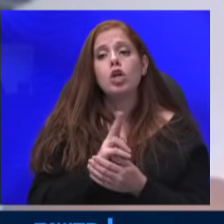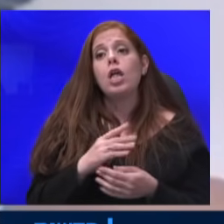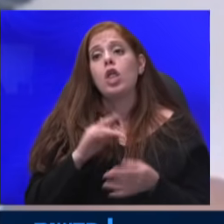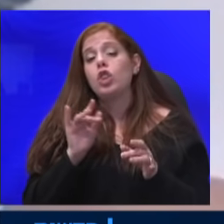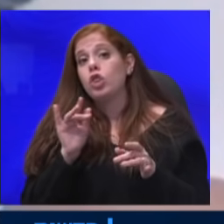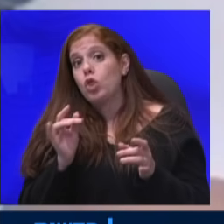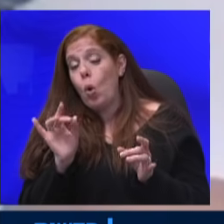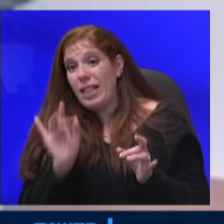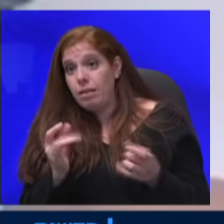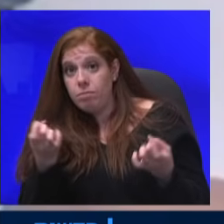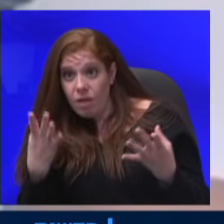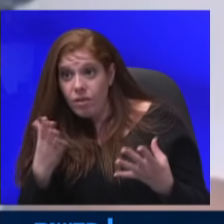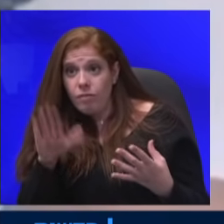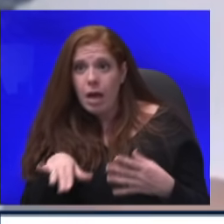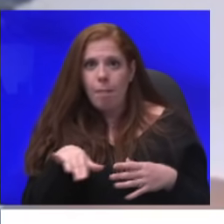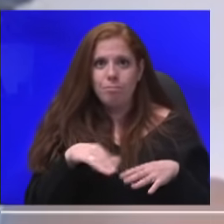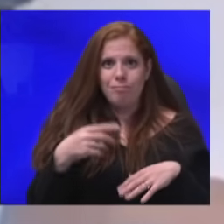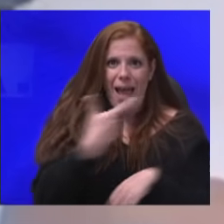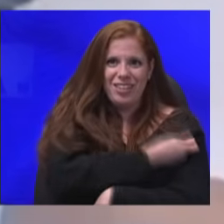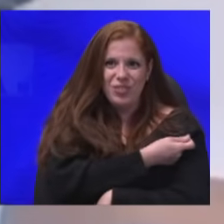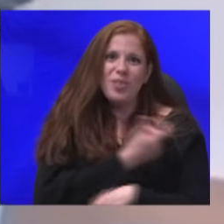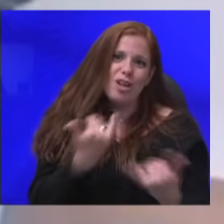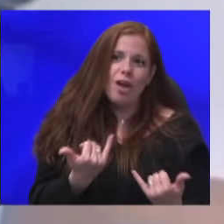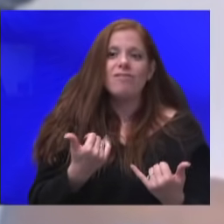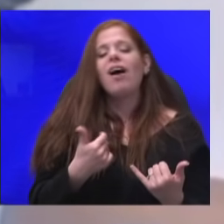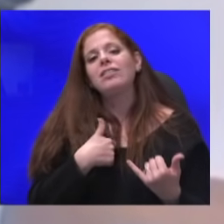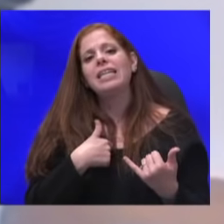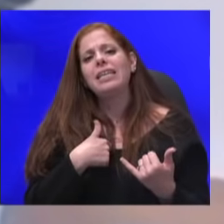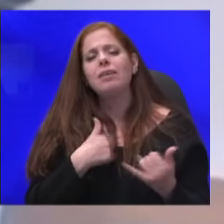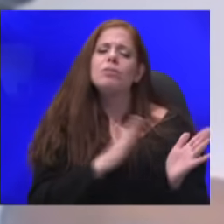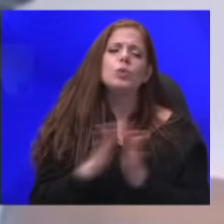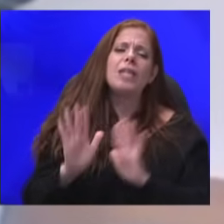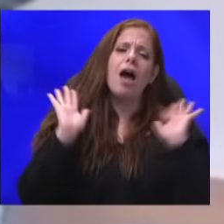מהונדסים עכשיו, אז אני מסודר מכל הכיוונים.